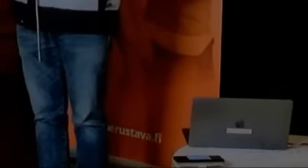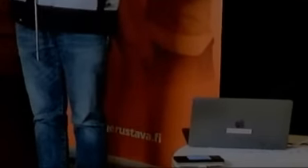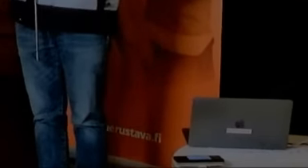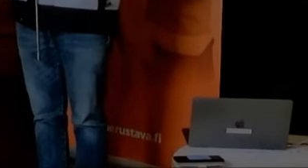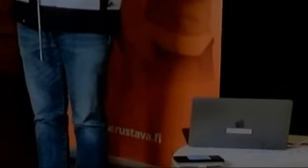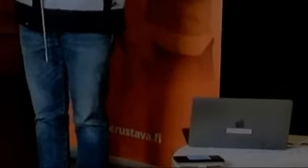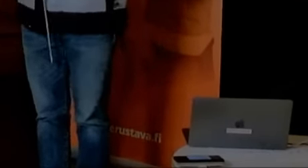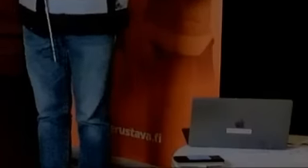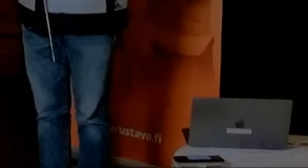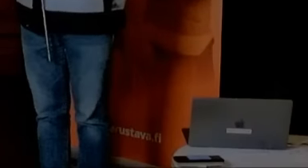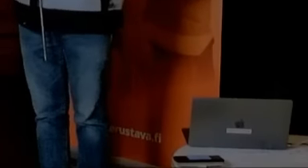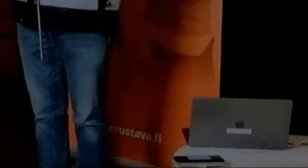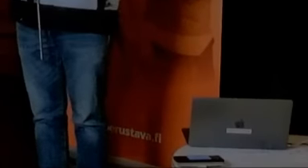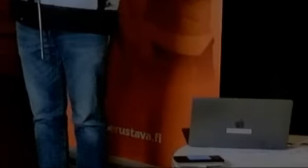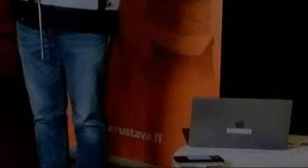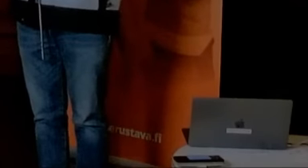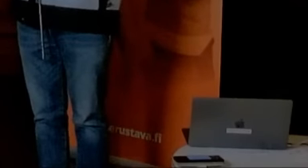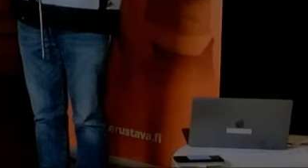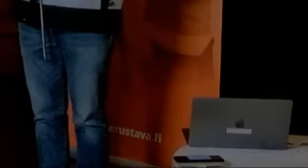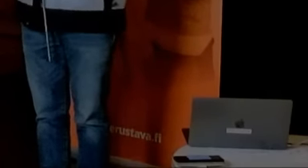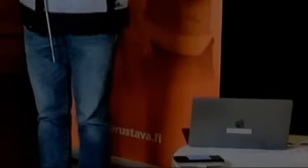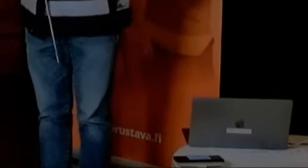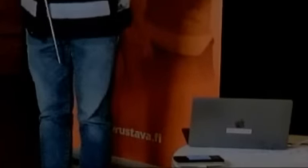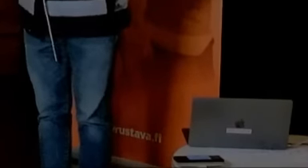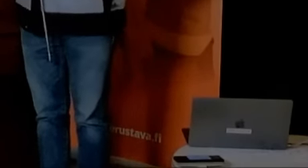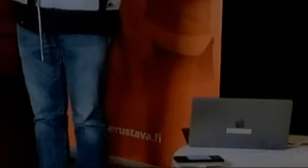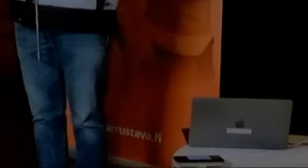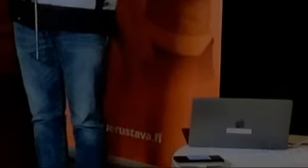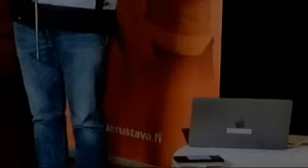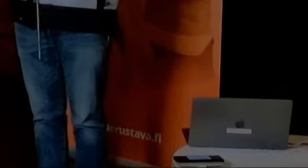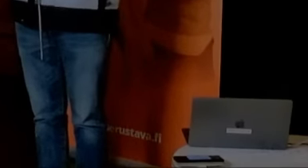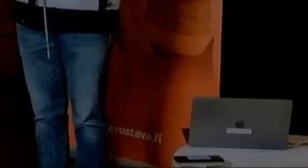Hyvää iltaa,